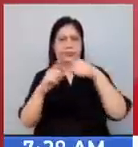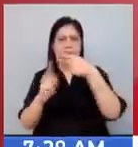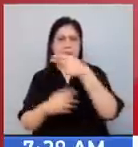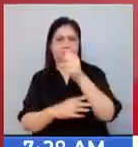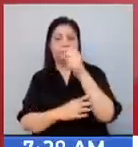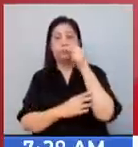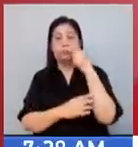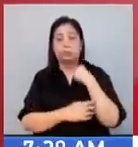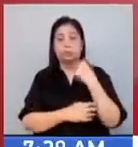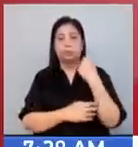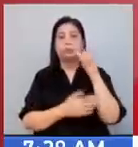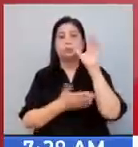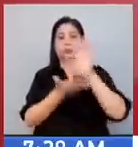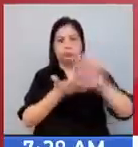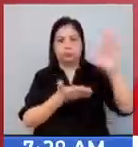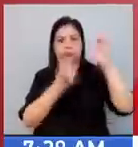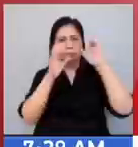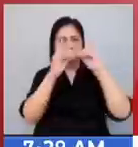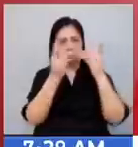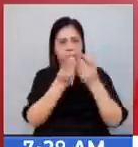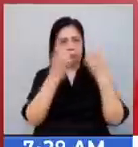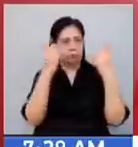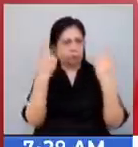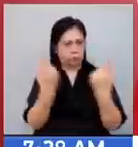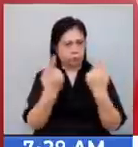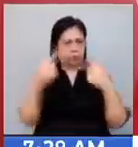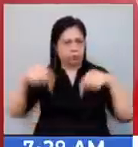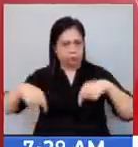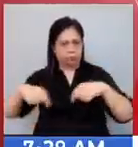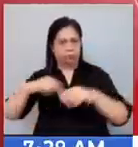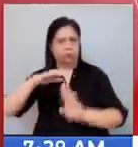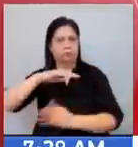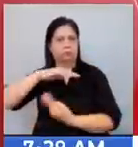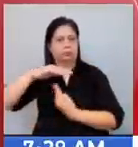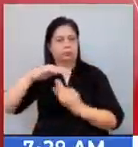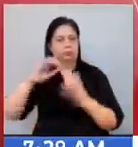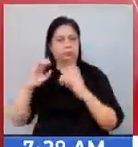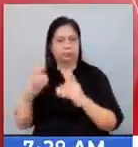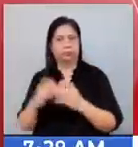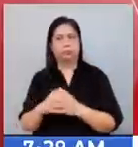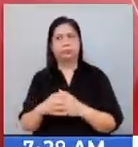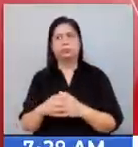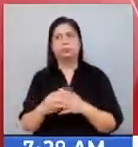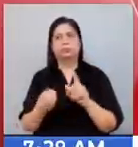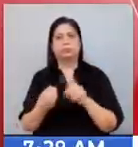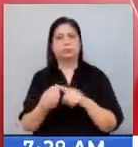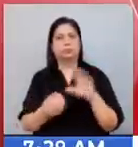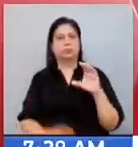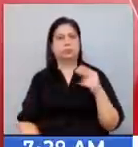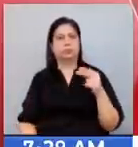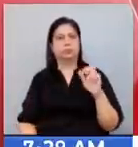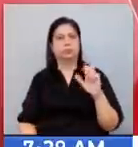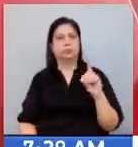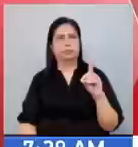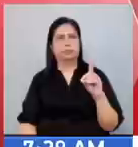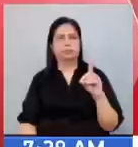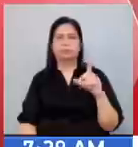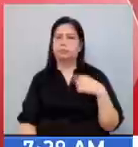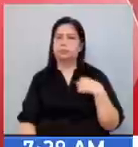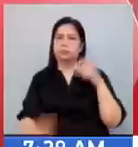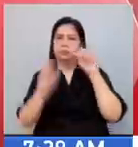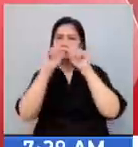lang po. Mm-hmm. Tapos po, yung about po sa CHED, bali, nagulat lang din po kasi talaga